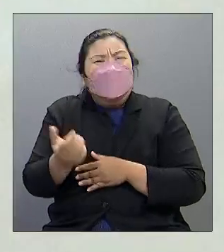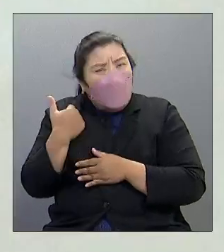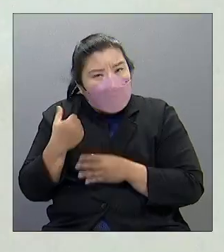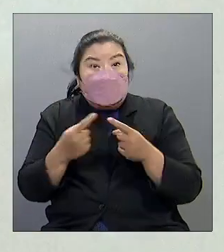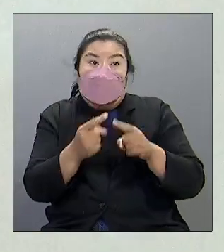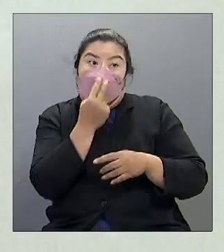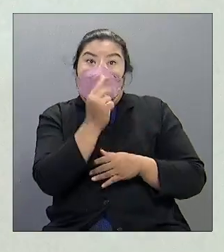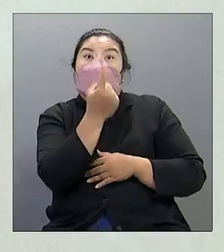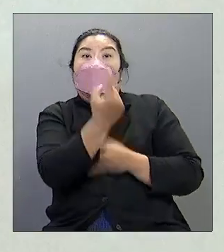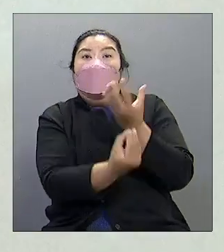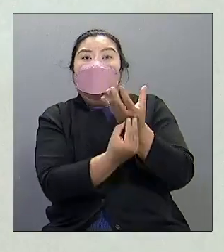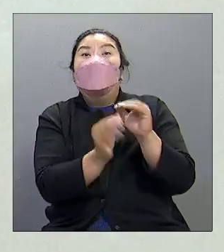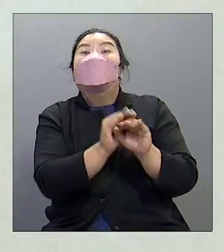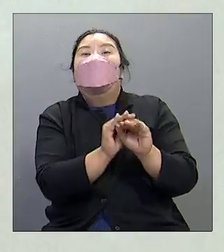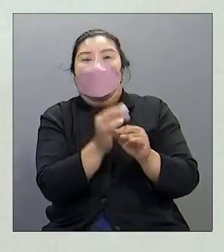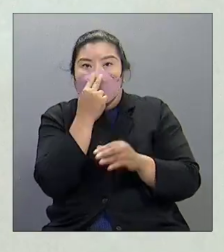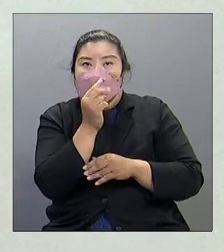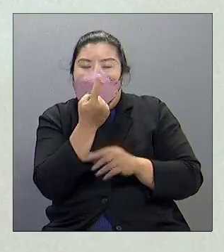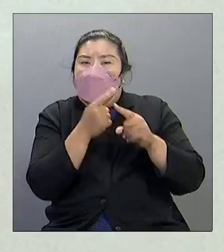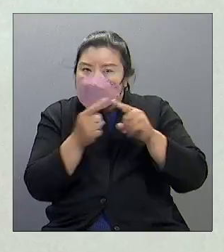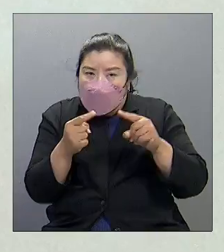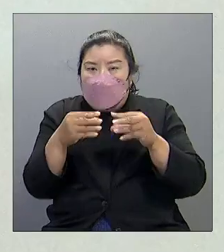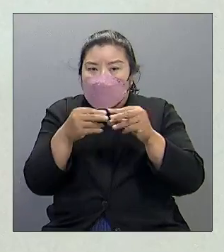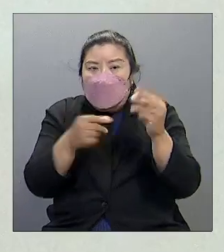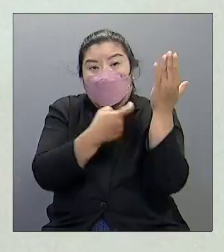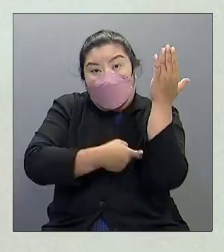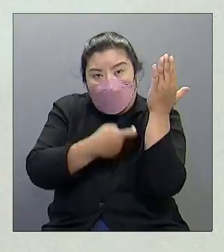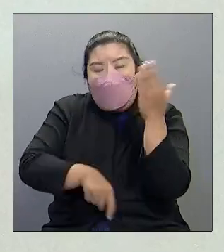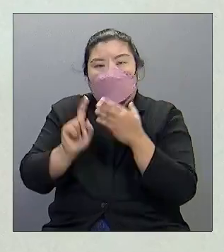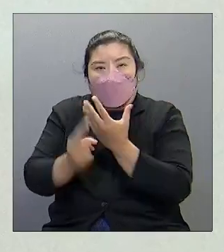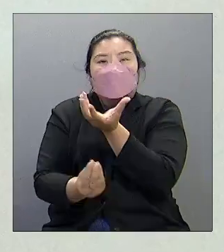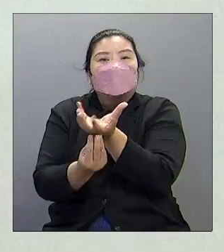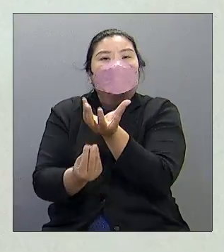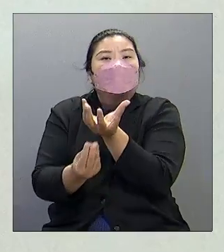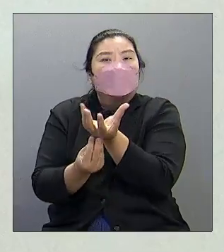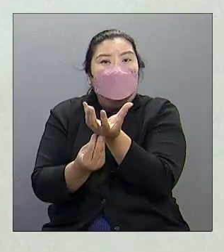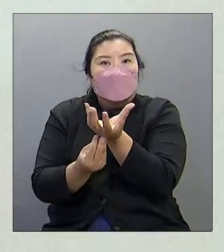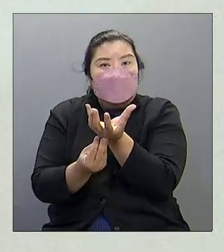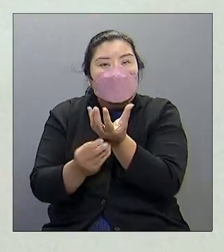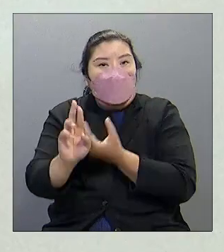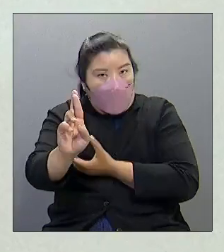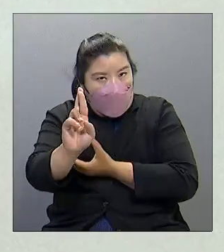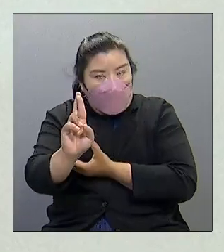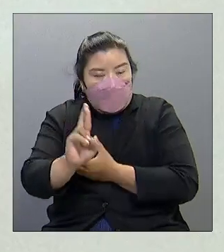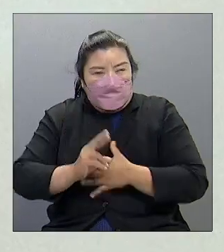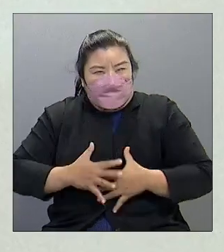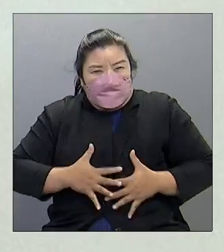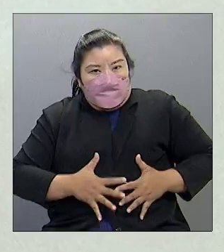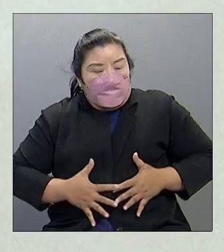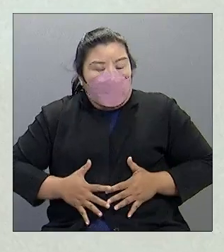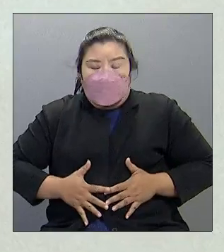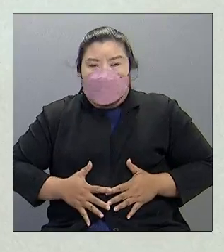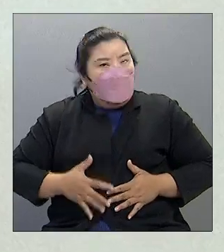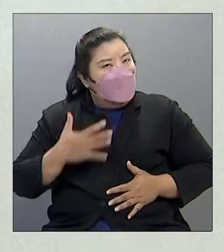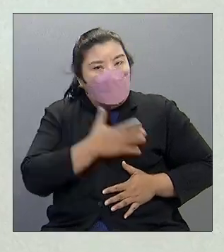เตือนมาด้วยนะครับไม่วาจะเอาน่อไม้เป็ปรุงในเมนูไหนก็ตามควรadı่าให้มัตองérationความกลดภาย